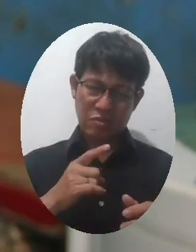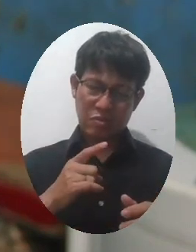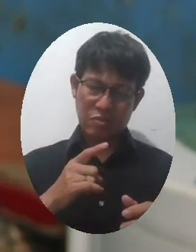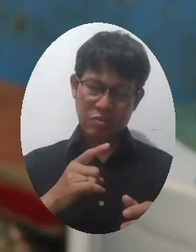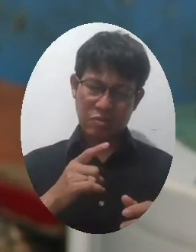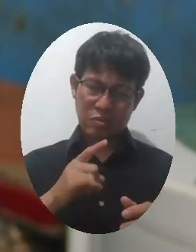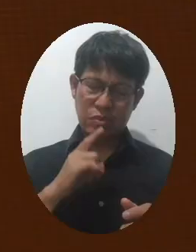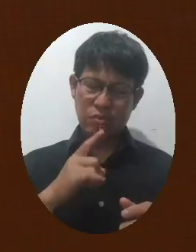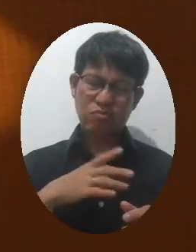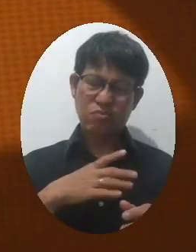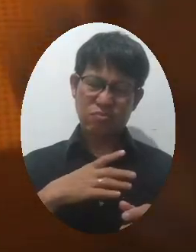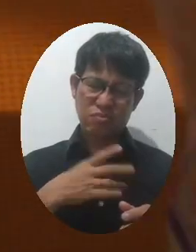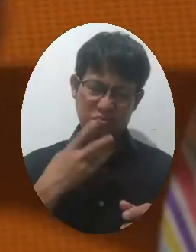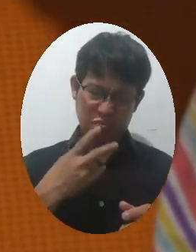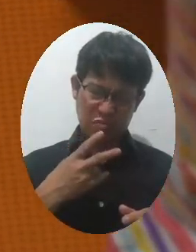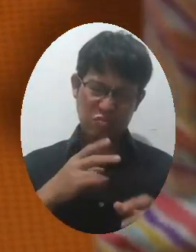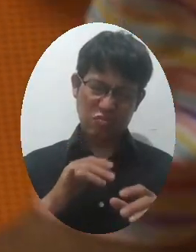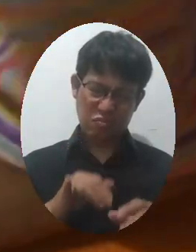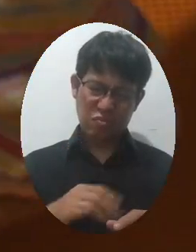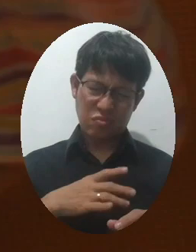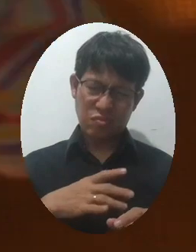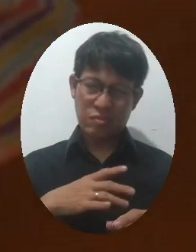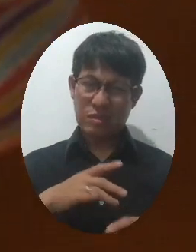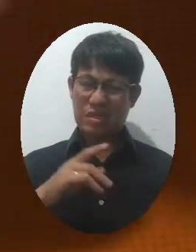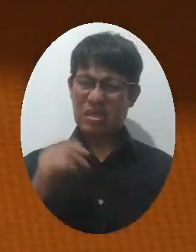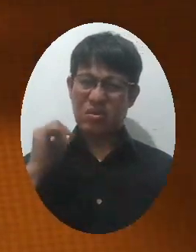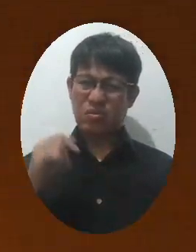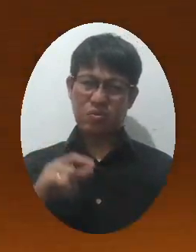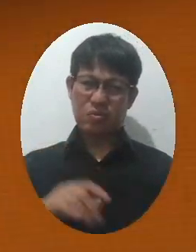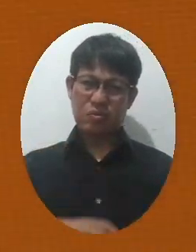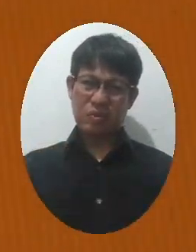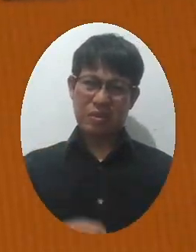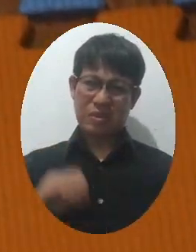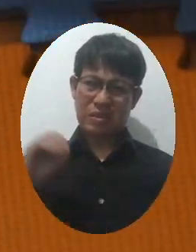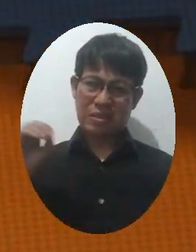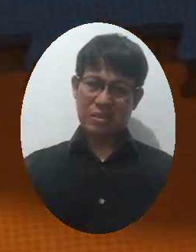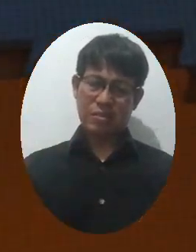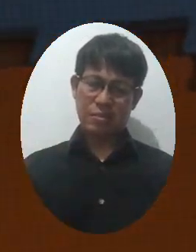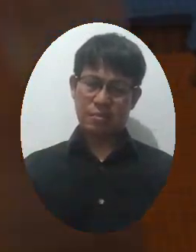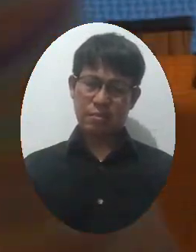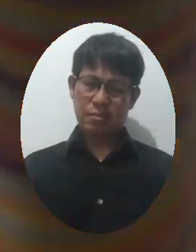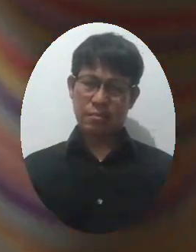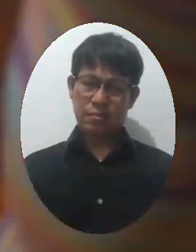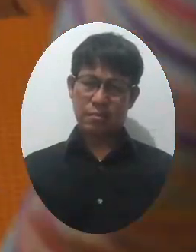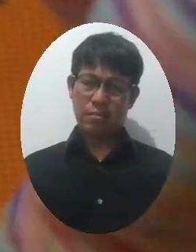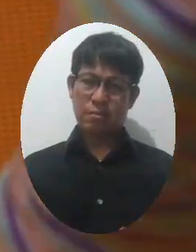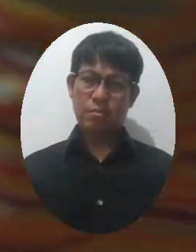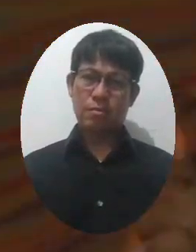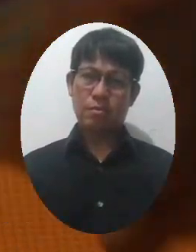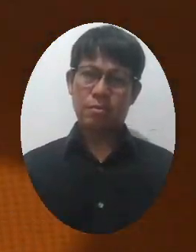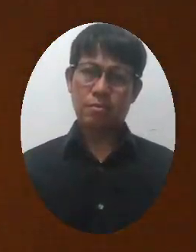Kaso, nandyan na yan. Hindi na rin po namin pwedeng,